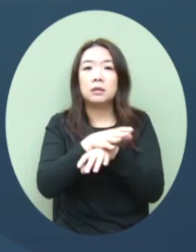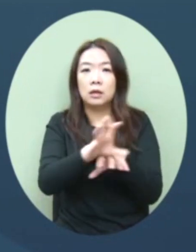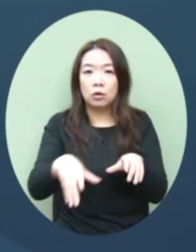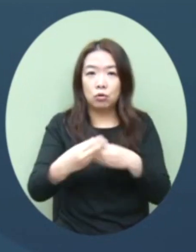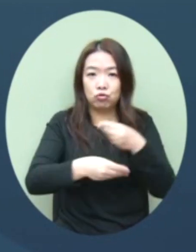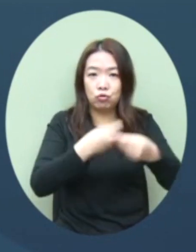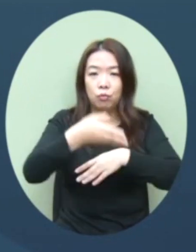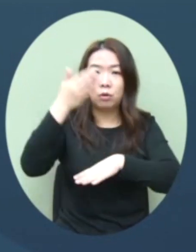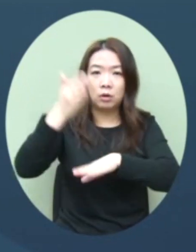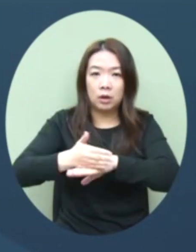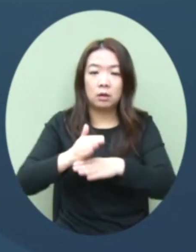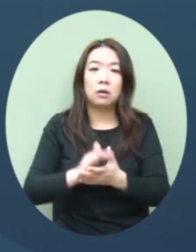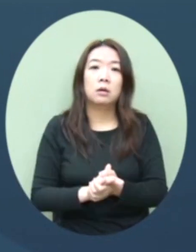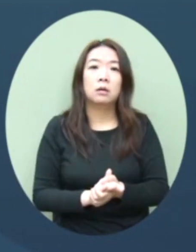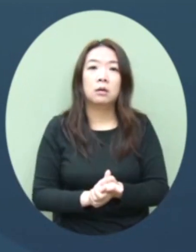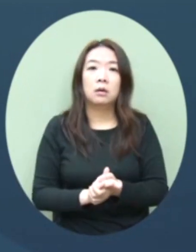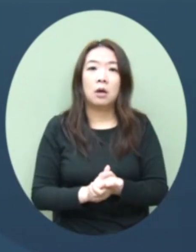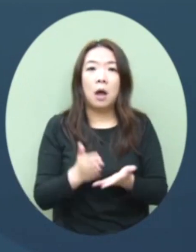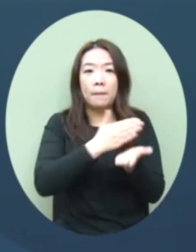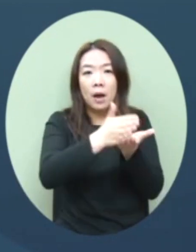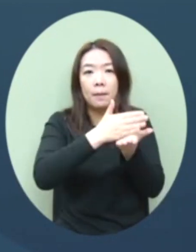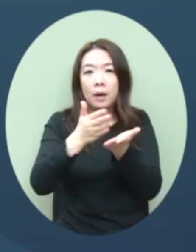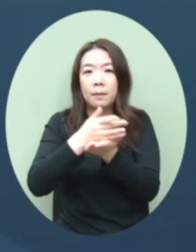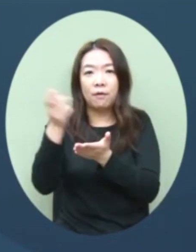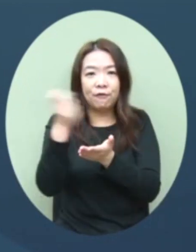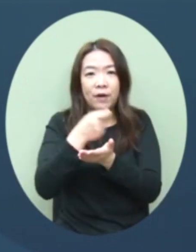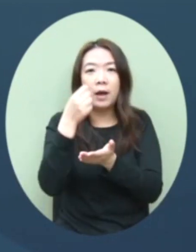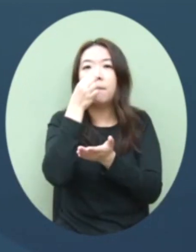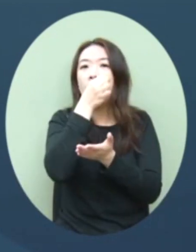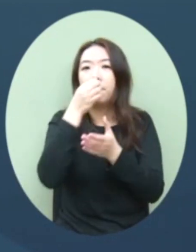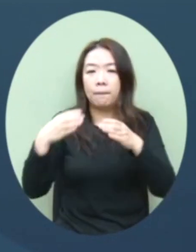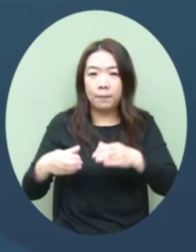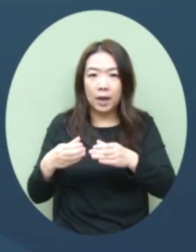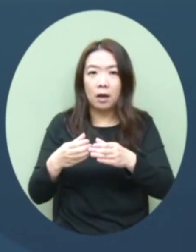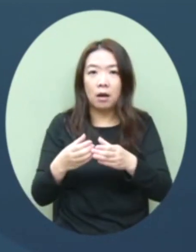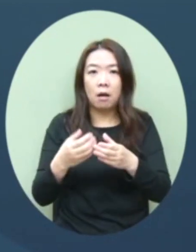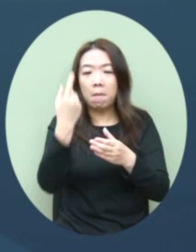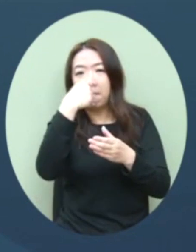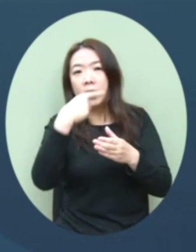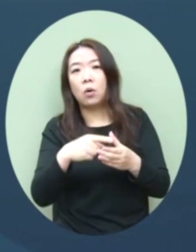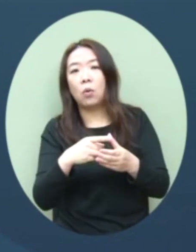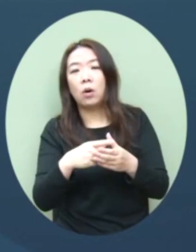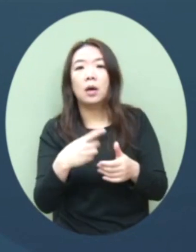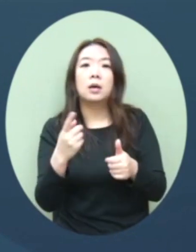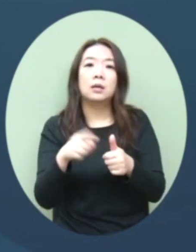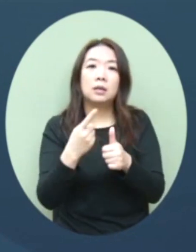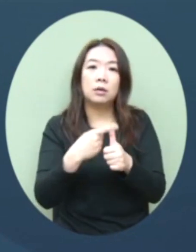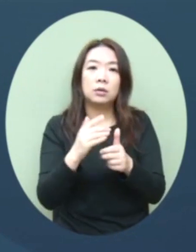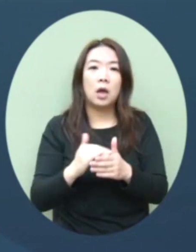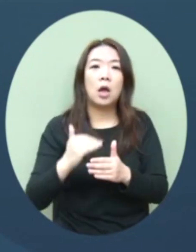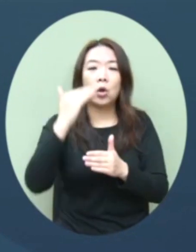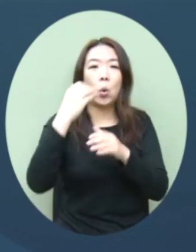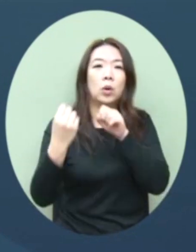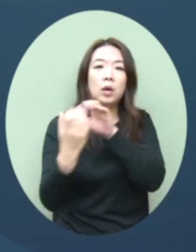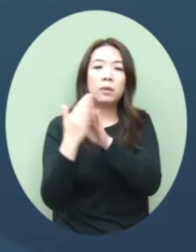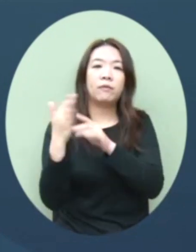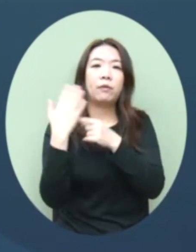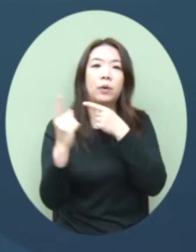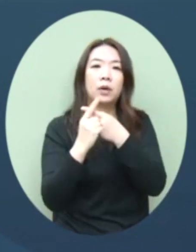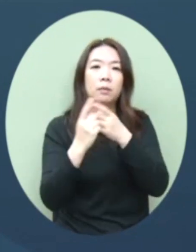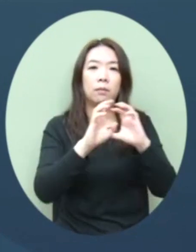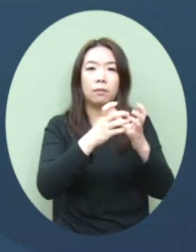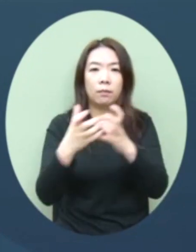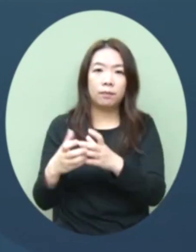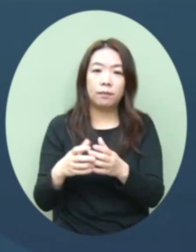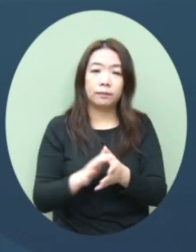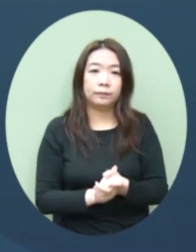我们派发这个快速矿源测试包的对象首先是一些高感染风险群组的人